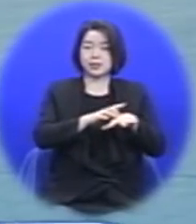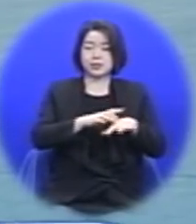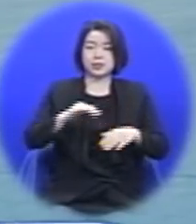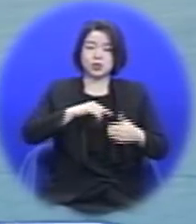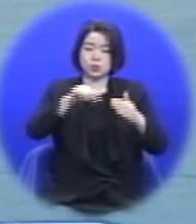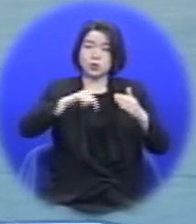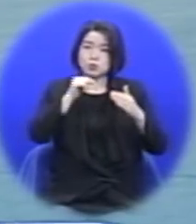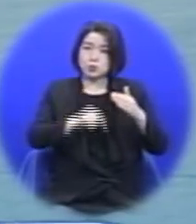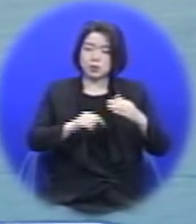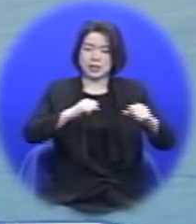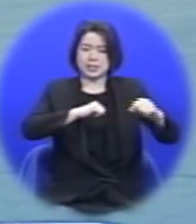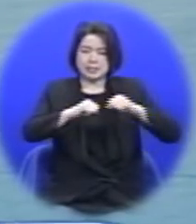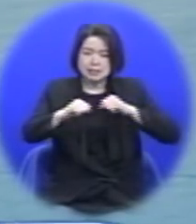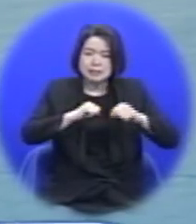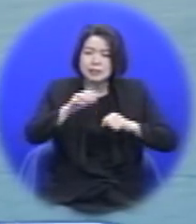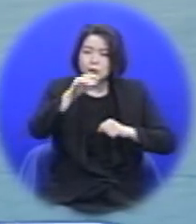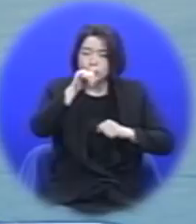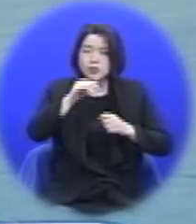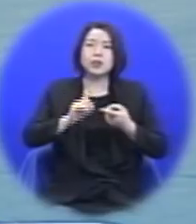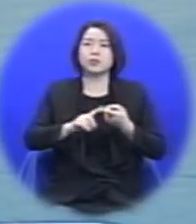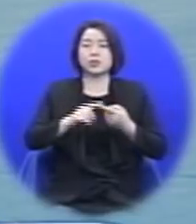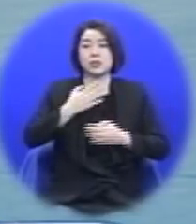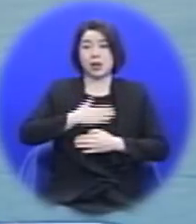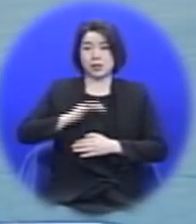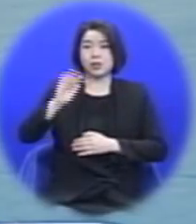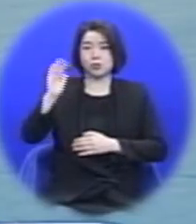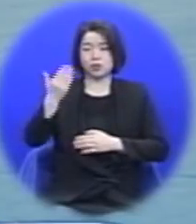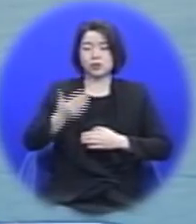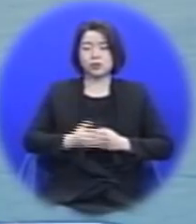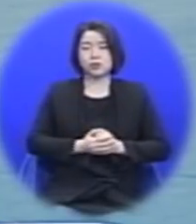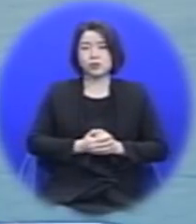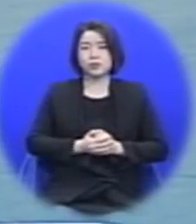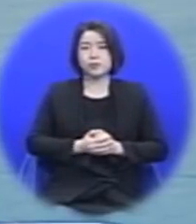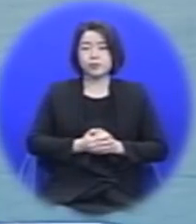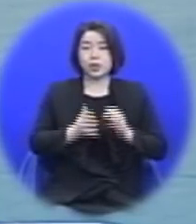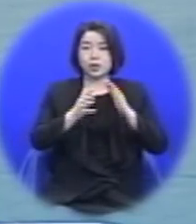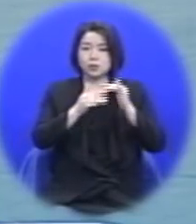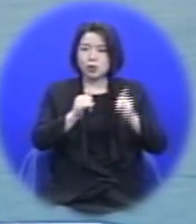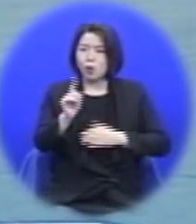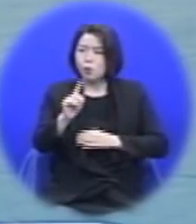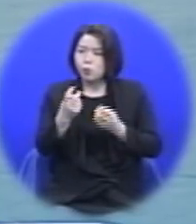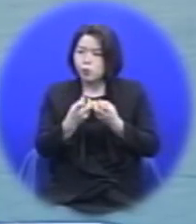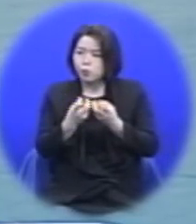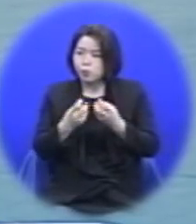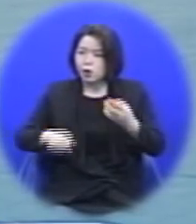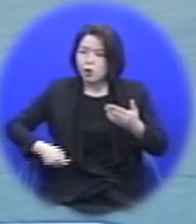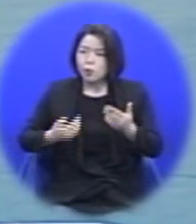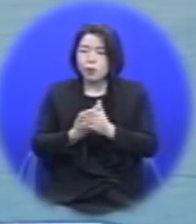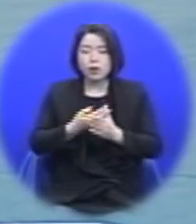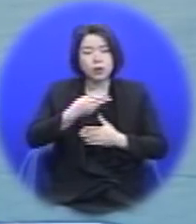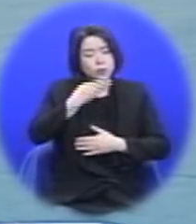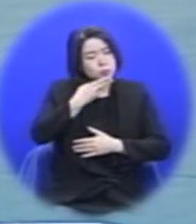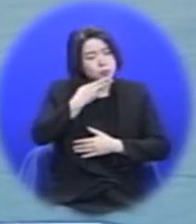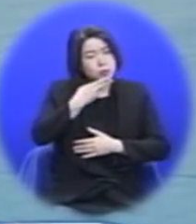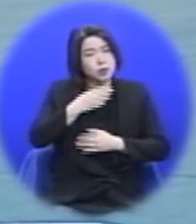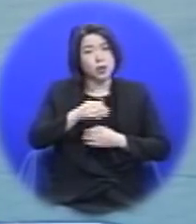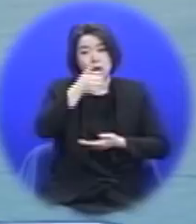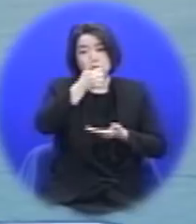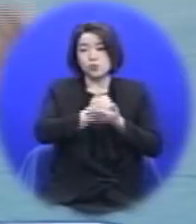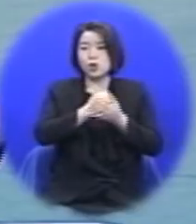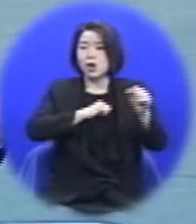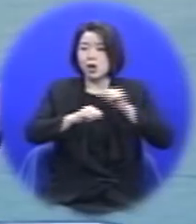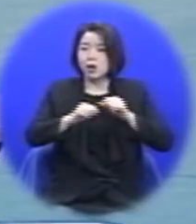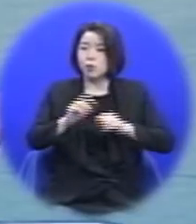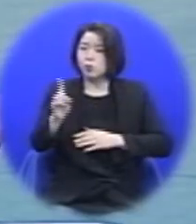가운데 역사하고 있다는 것을 알게 되는 겁니다. 사람이 어떻게 회개하지 않을 수 있나요? 죄를 짓고